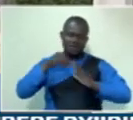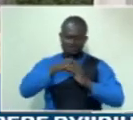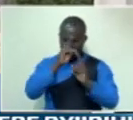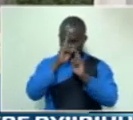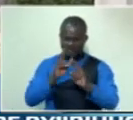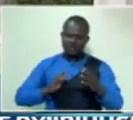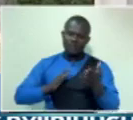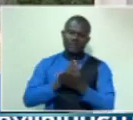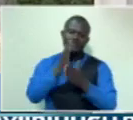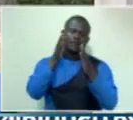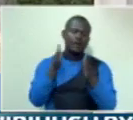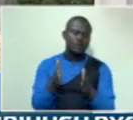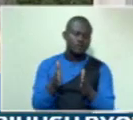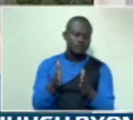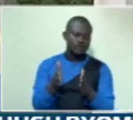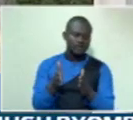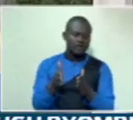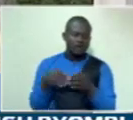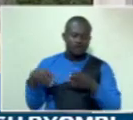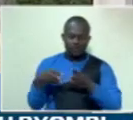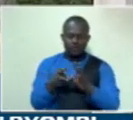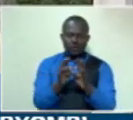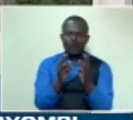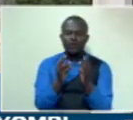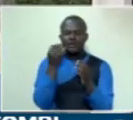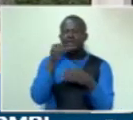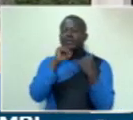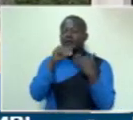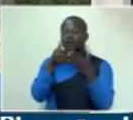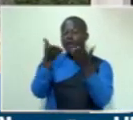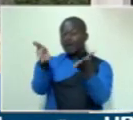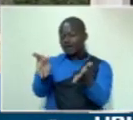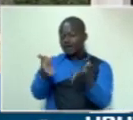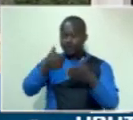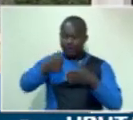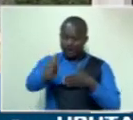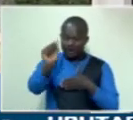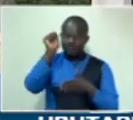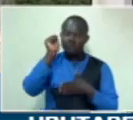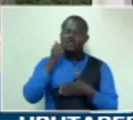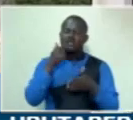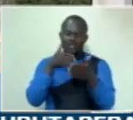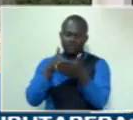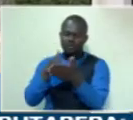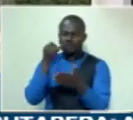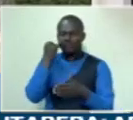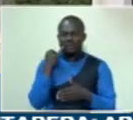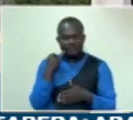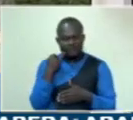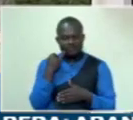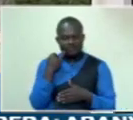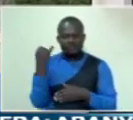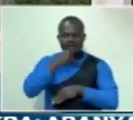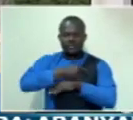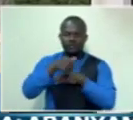iyubahirizwa ry'uburenganzira bwa muntu ku buryo kuba rudahari ubwabyo yari imbogamizi ikomeye cyane uno